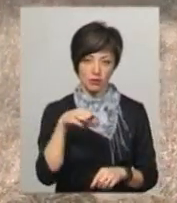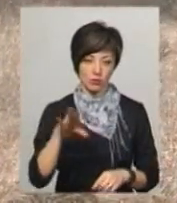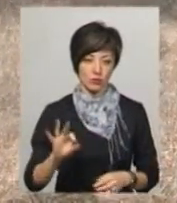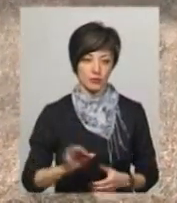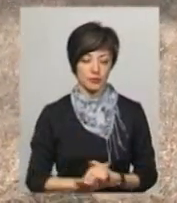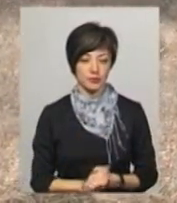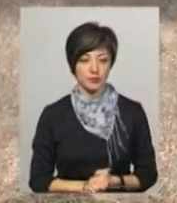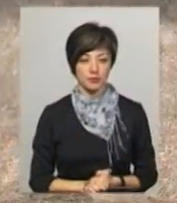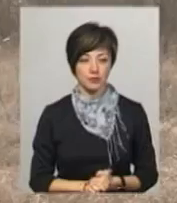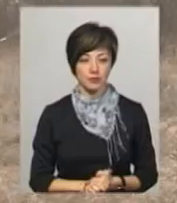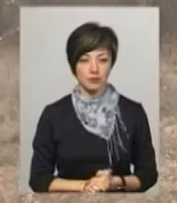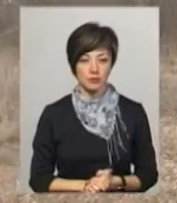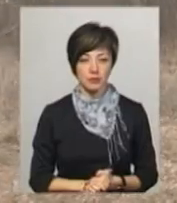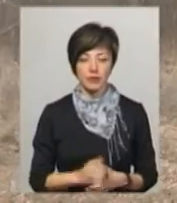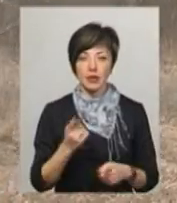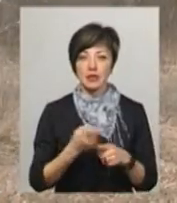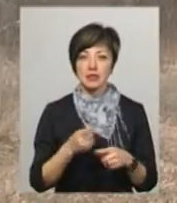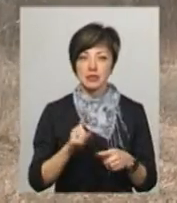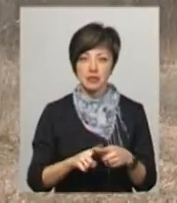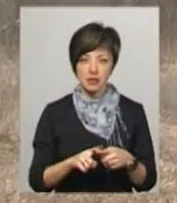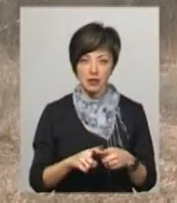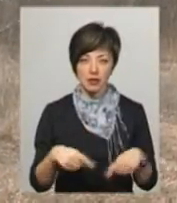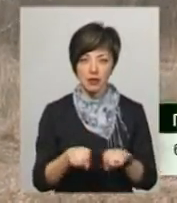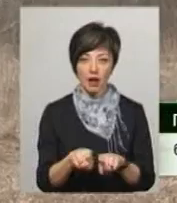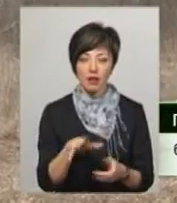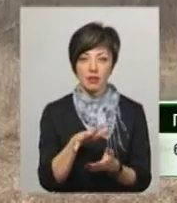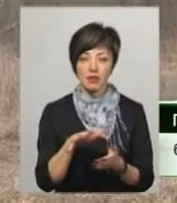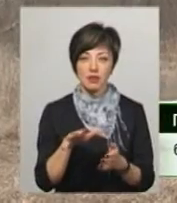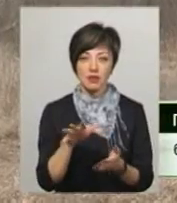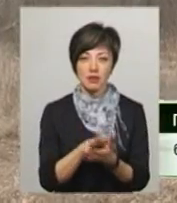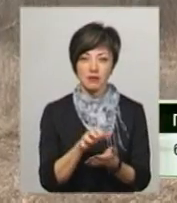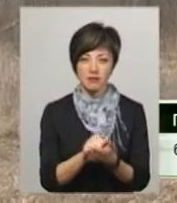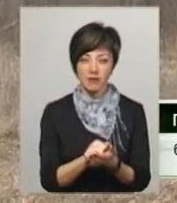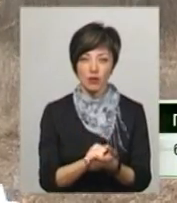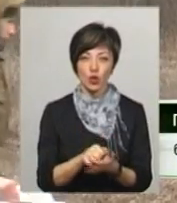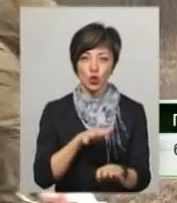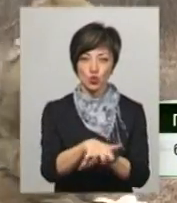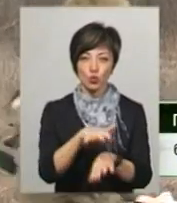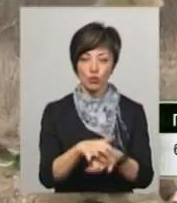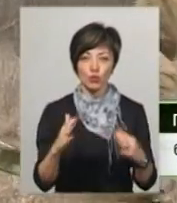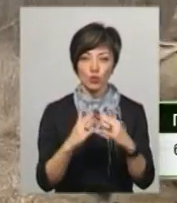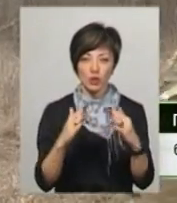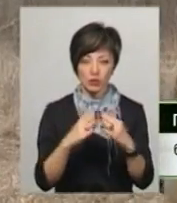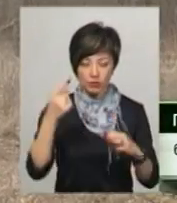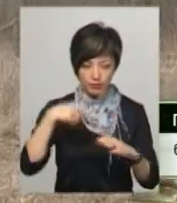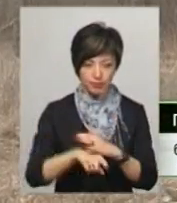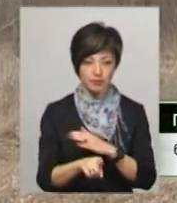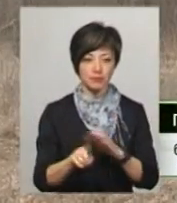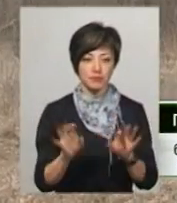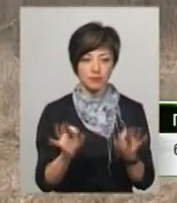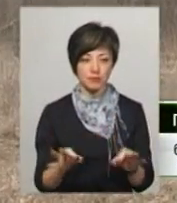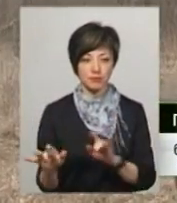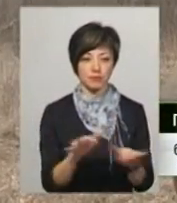сил, каже боєць «Дунай». Це кіл-хаус, так називаємо штурм будинку, робота по зданням, робота